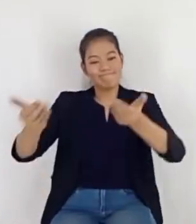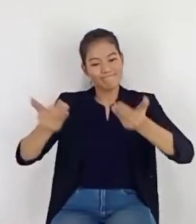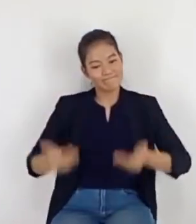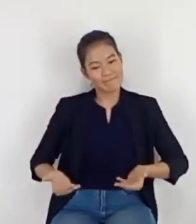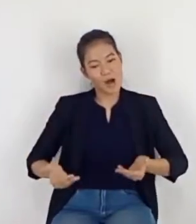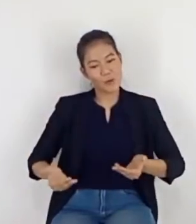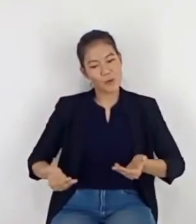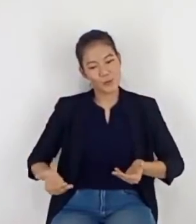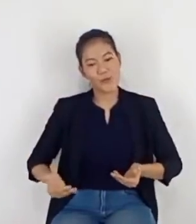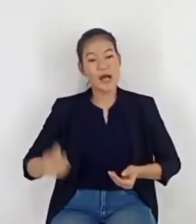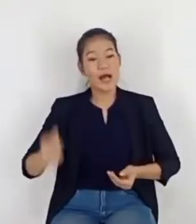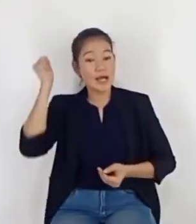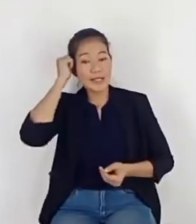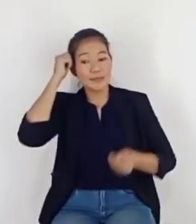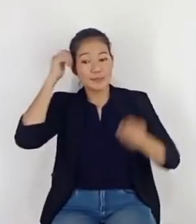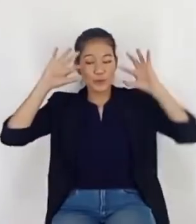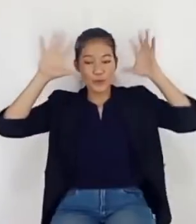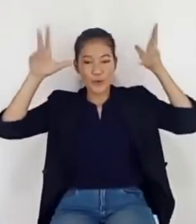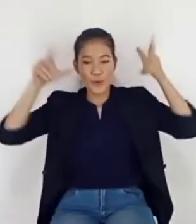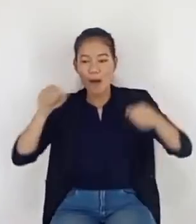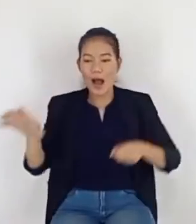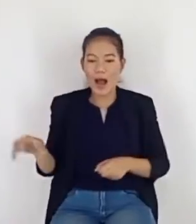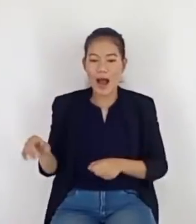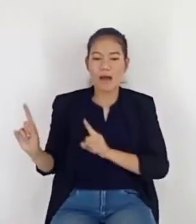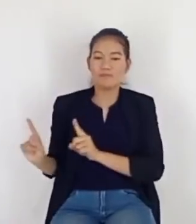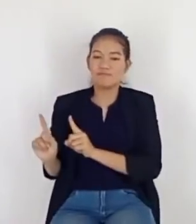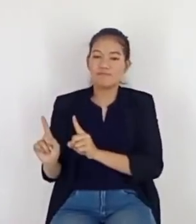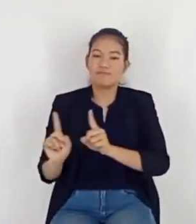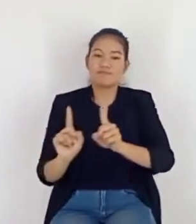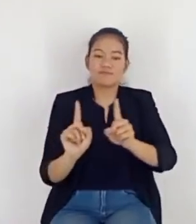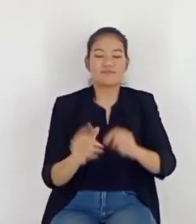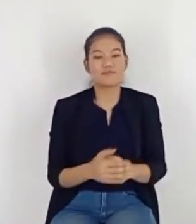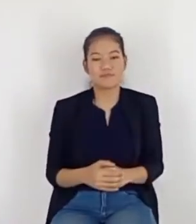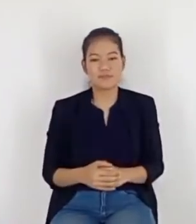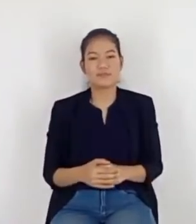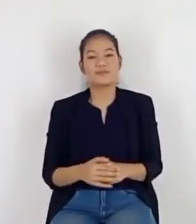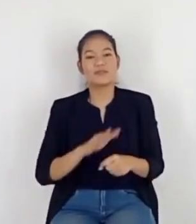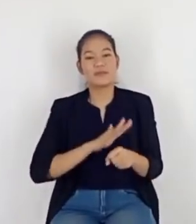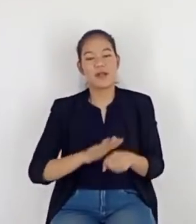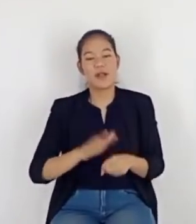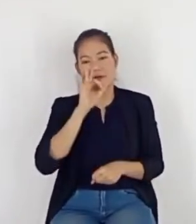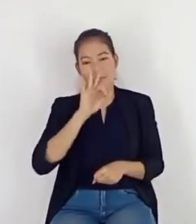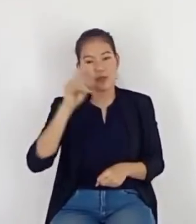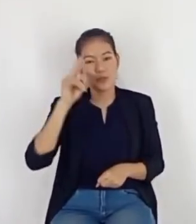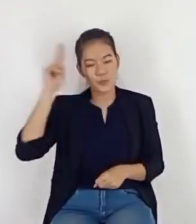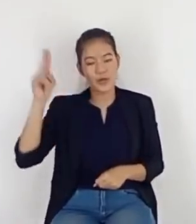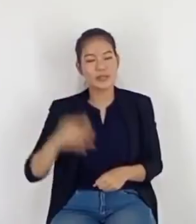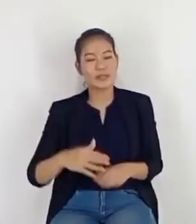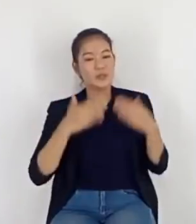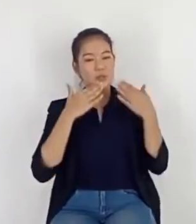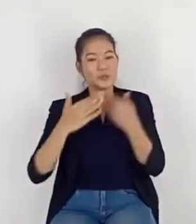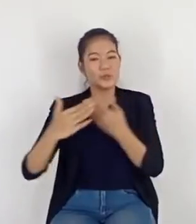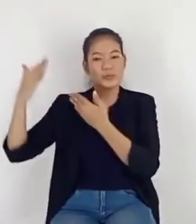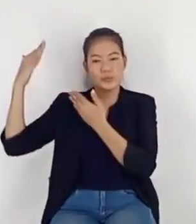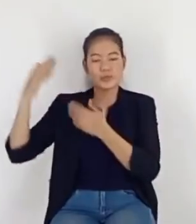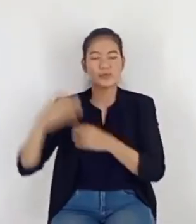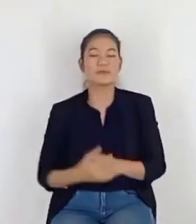induk-induk domba dituntunnya dengan hati-hati. Demikianlah sabda Tuhan. Syukur kepada